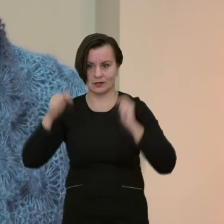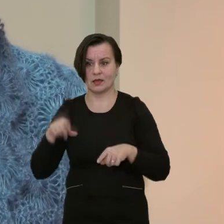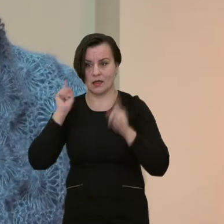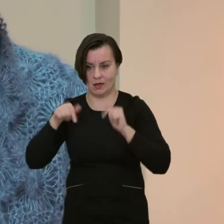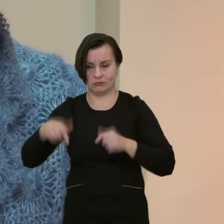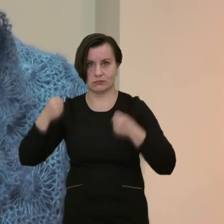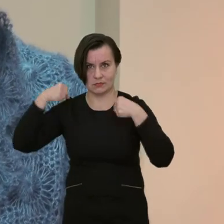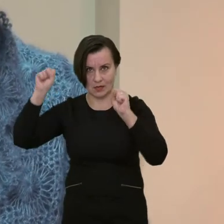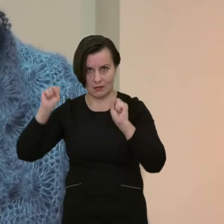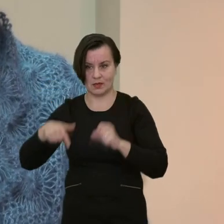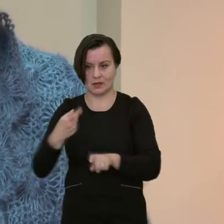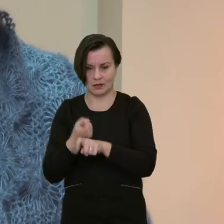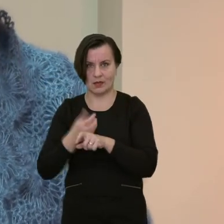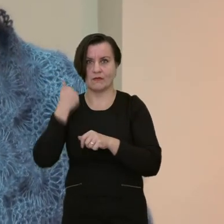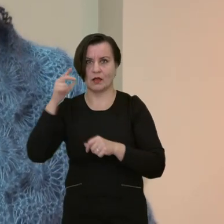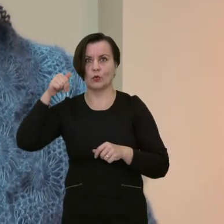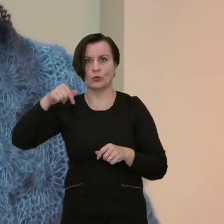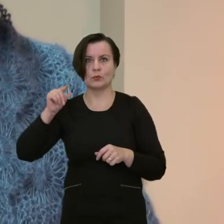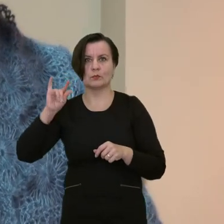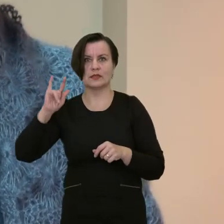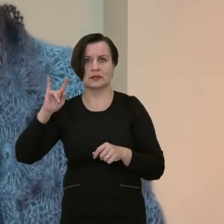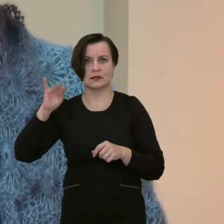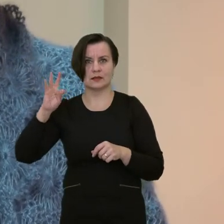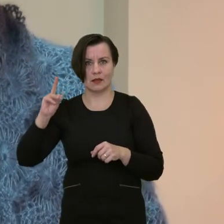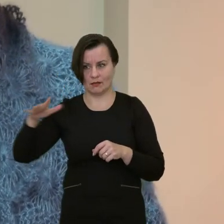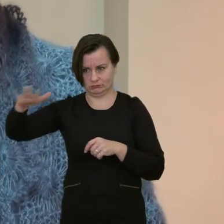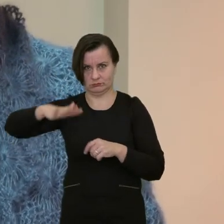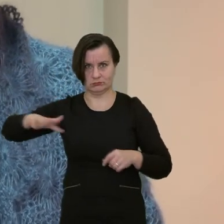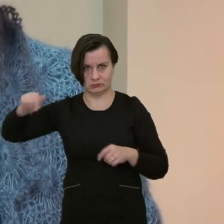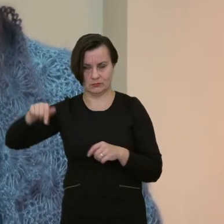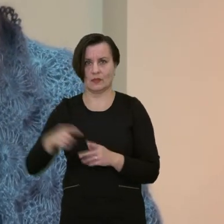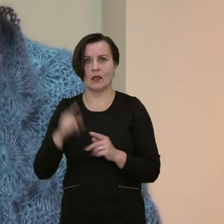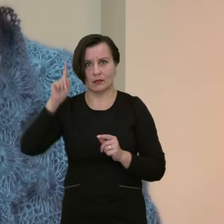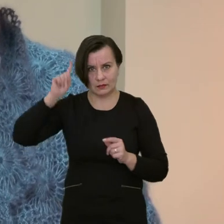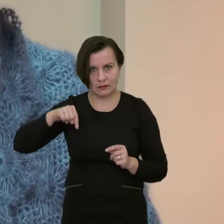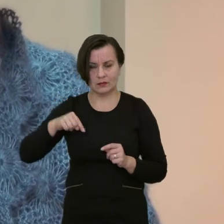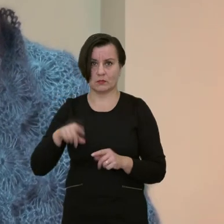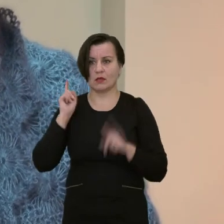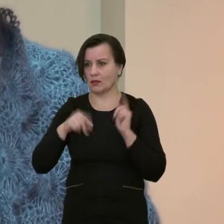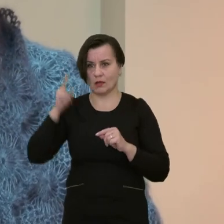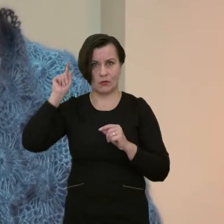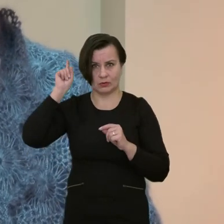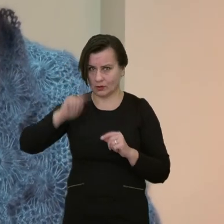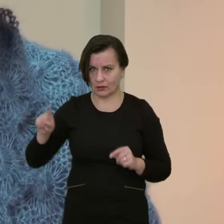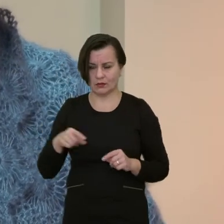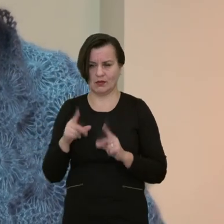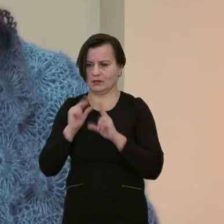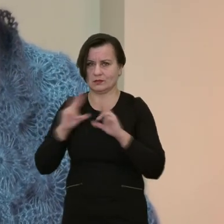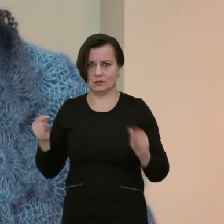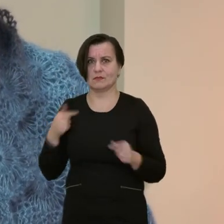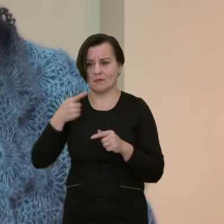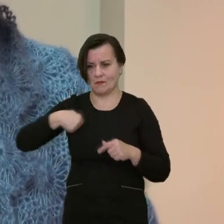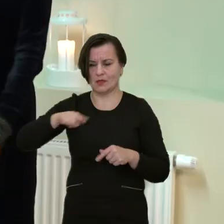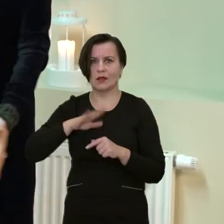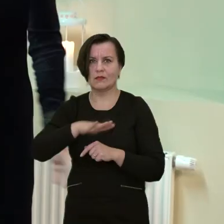Kėdainiuose, paskui Upytės zonui. Bet tikimės, reikia tikėtis, nes antraip nesiseks, vis skatinam tuos